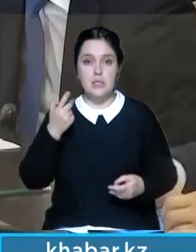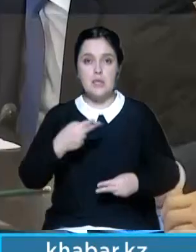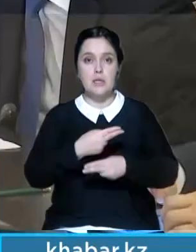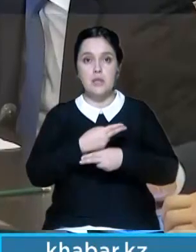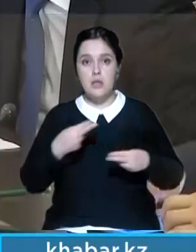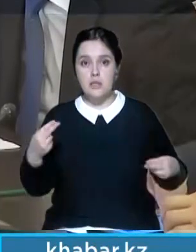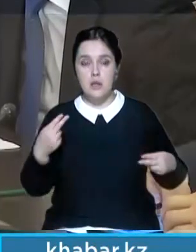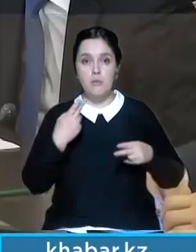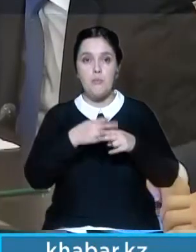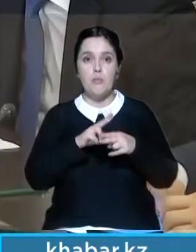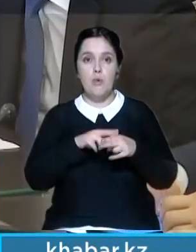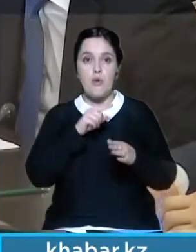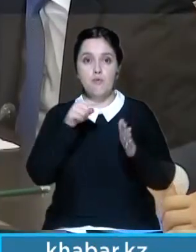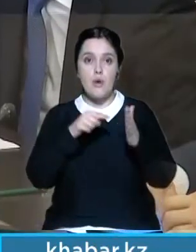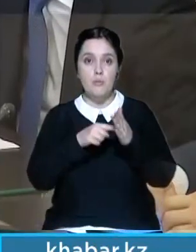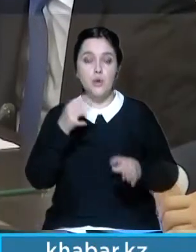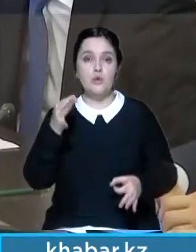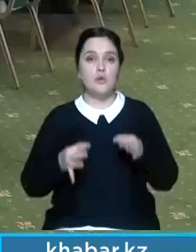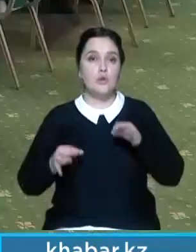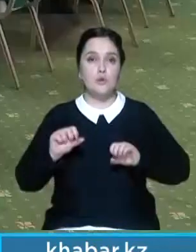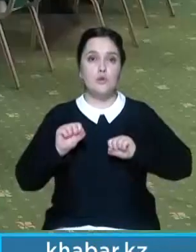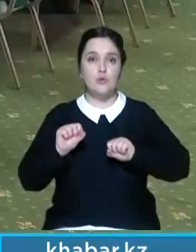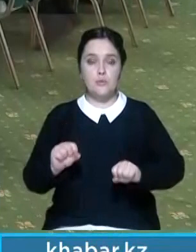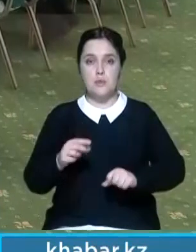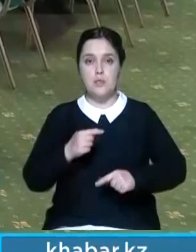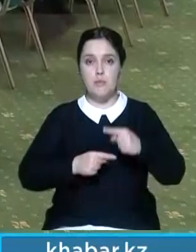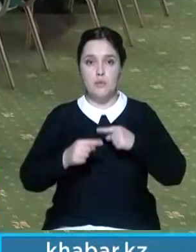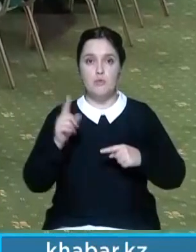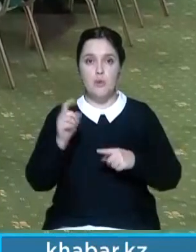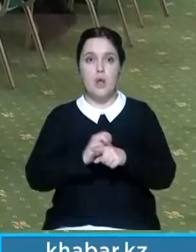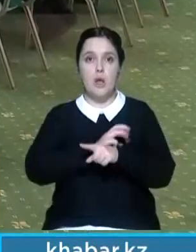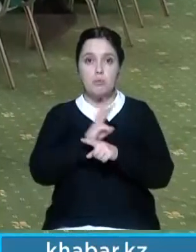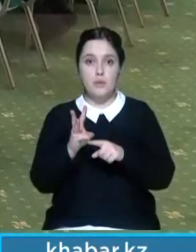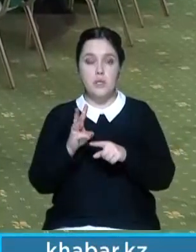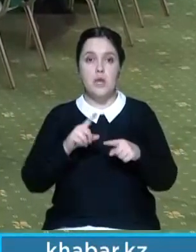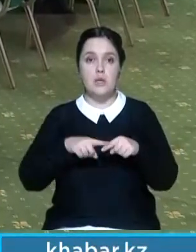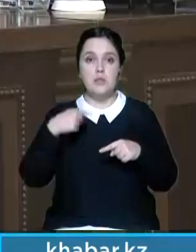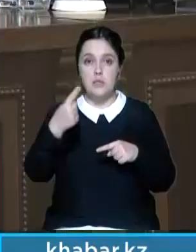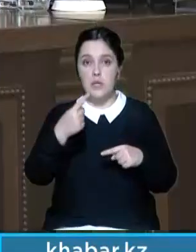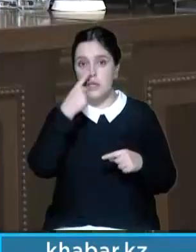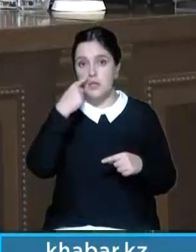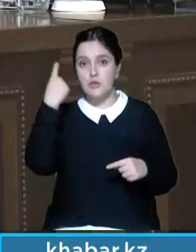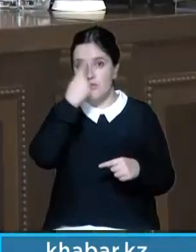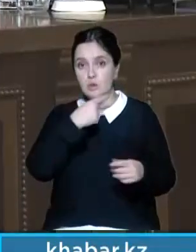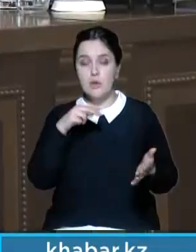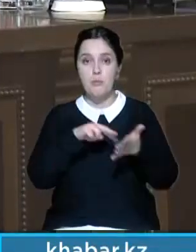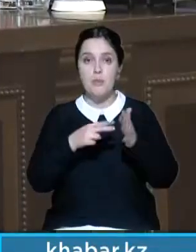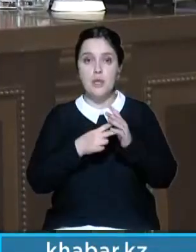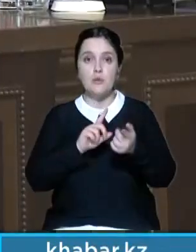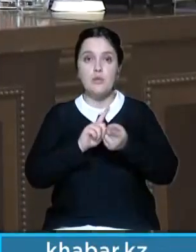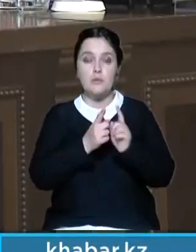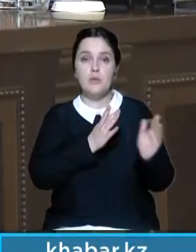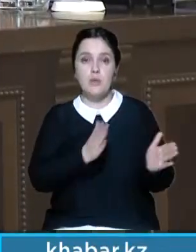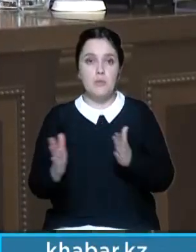обсудили несколько тем затронули в том числе вопрос судебной защиты бизнеса чтобы её обеспечить Со следующего года